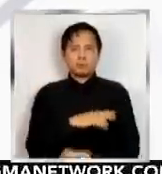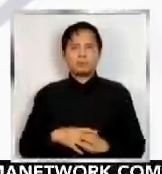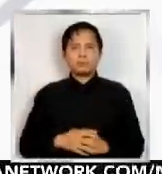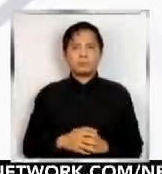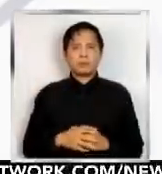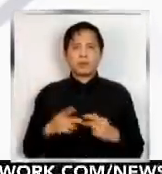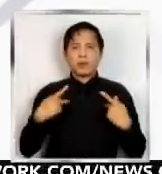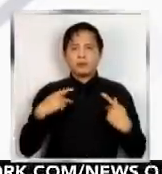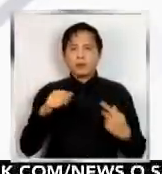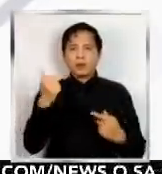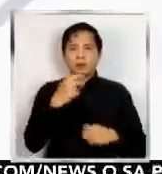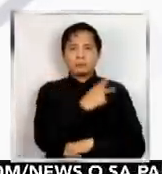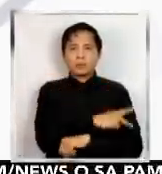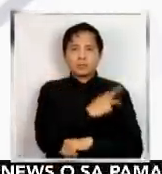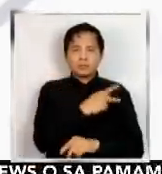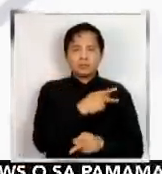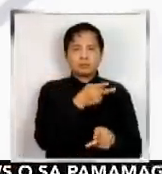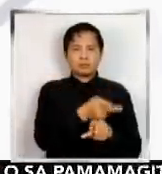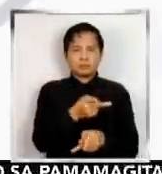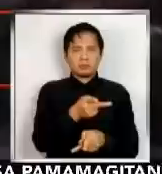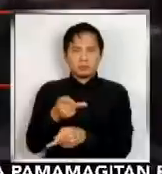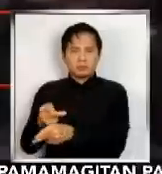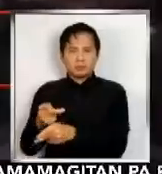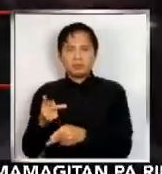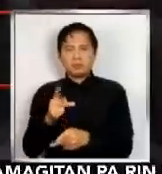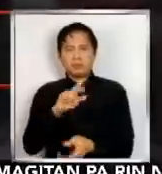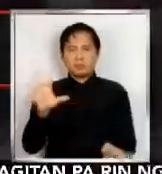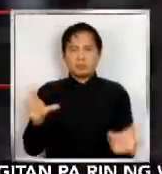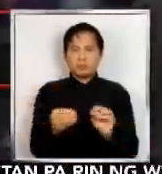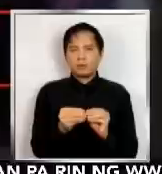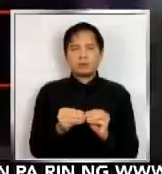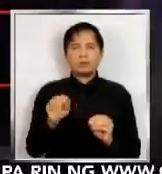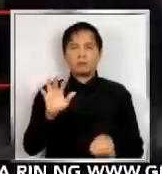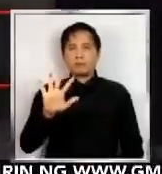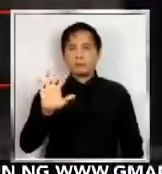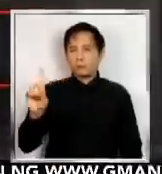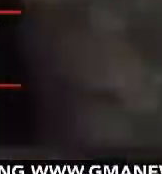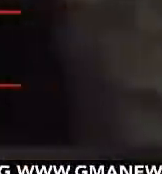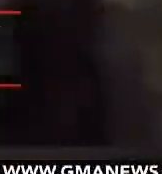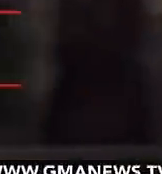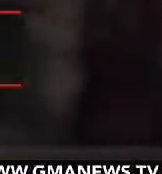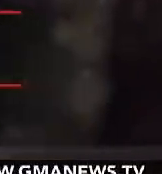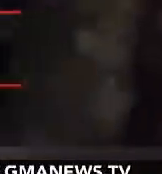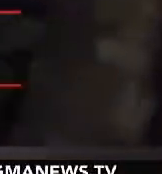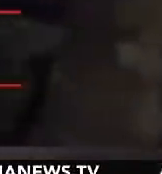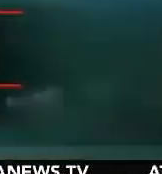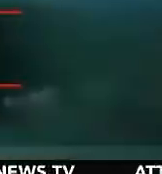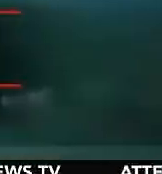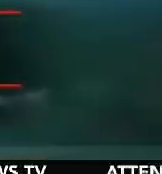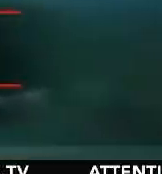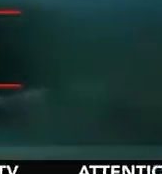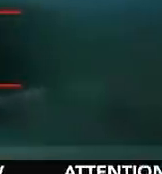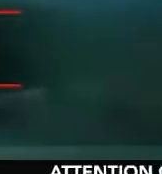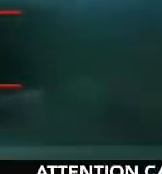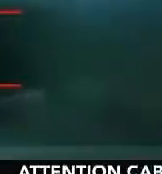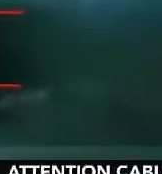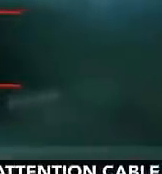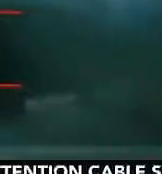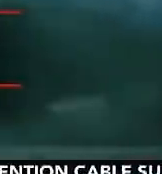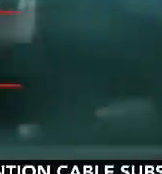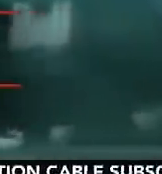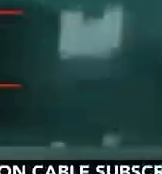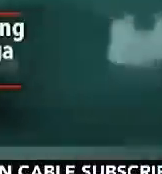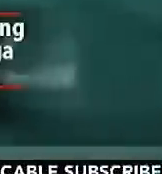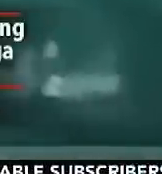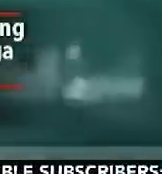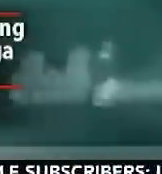meron tayong 61 na pasyente. May mga dumarating nandito naka-PPE, kinakamusta kami, pero magkakadikip